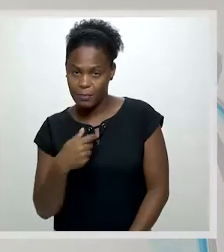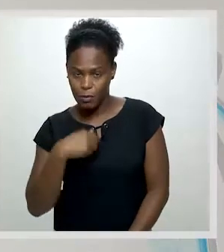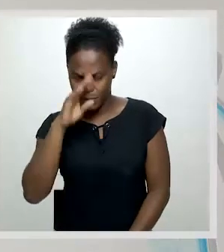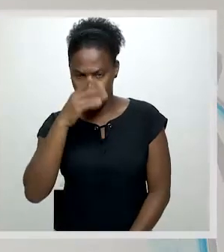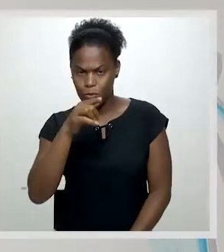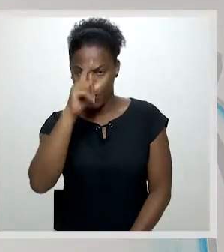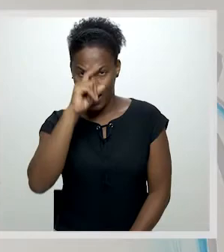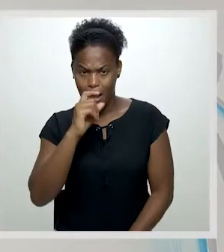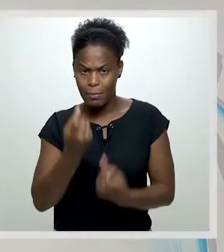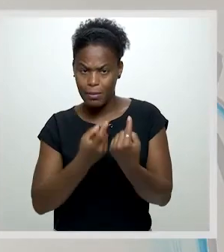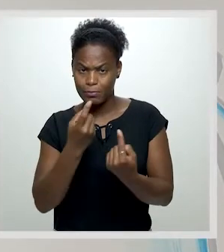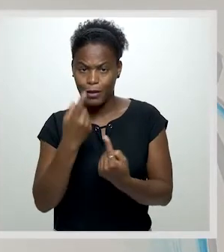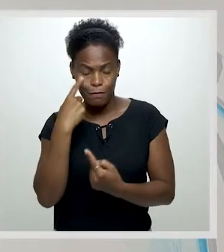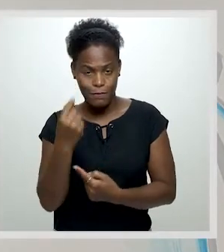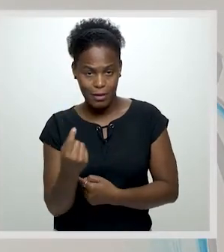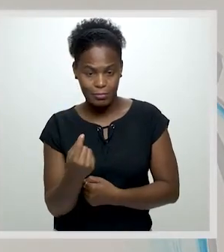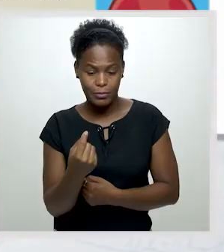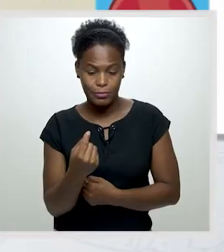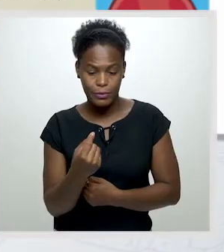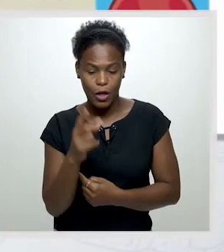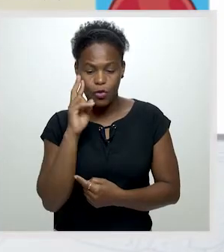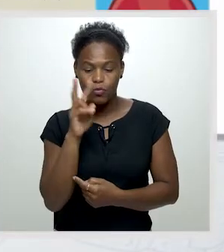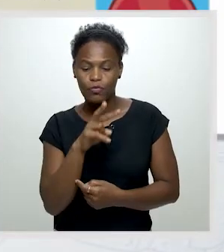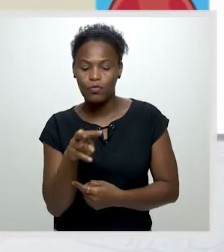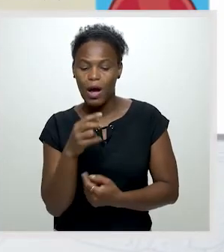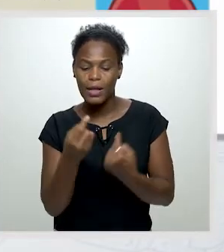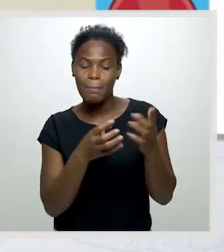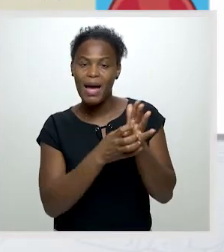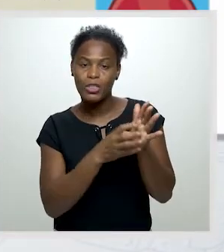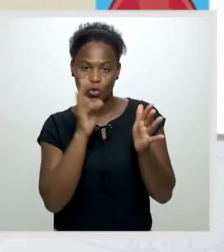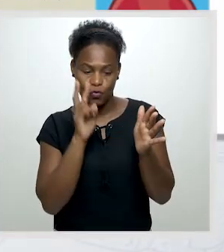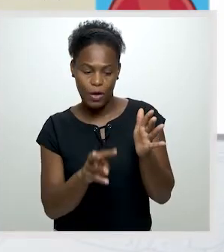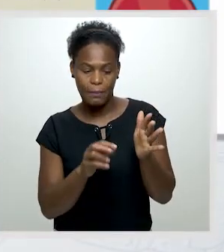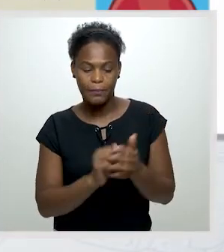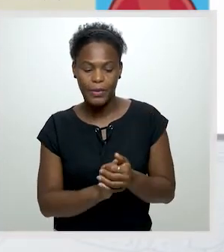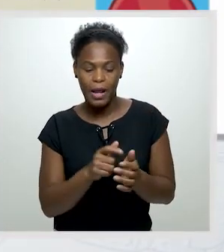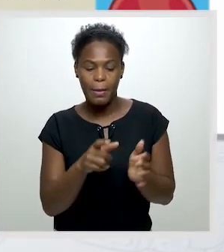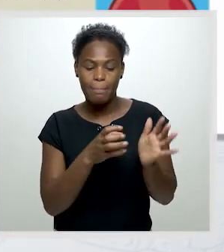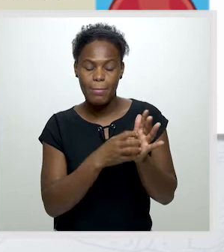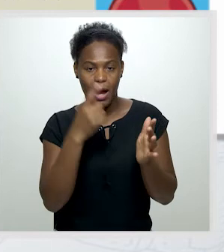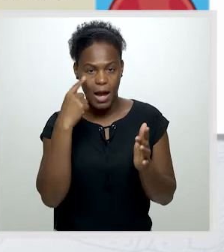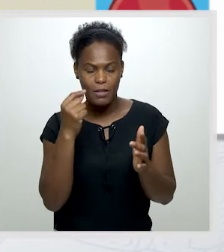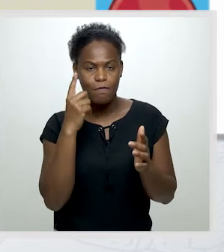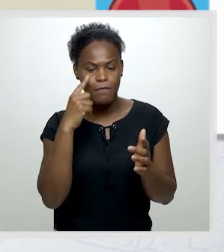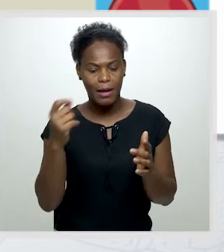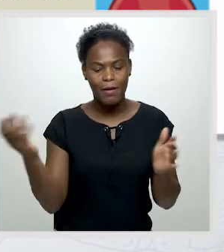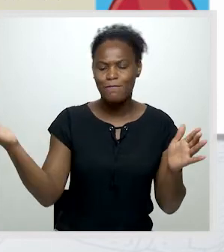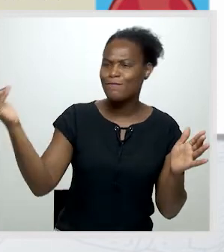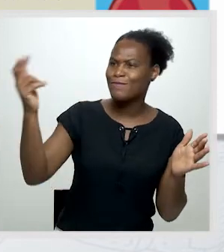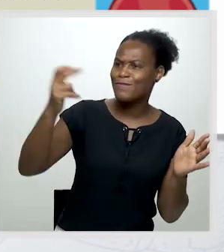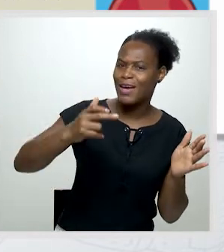certains de ces verbes. Alors, regardons cette image. Nous avons le verbe venir,